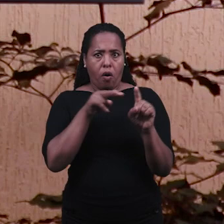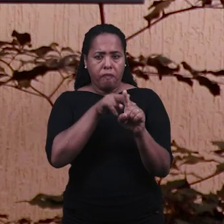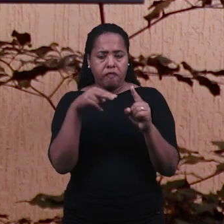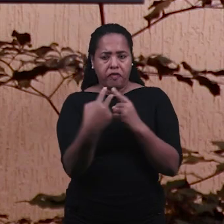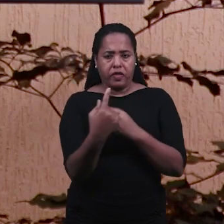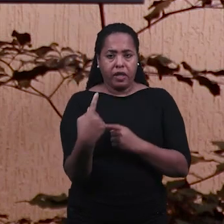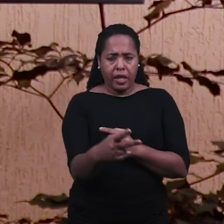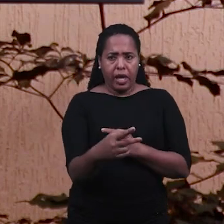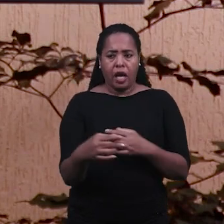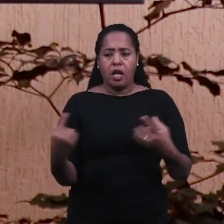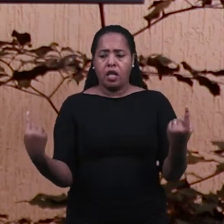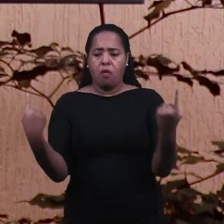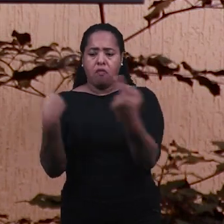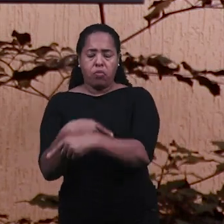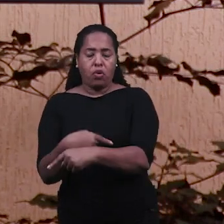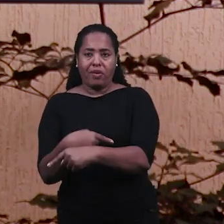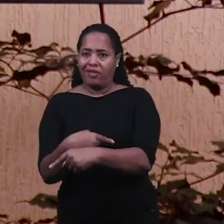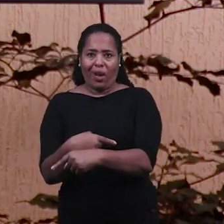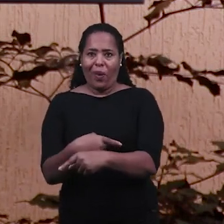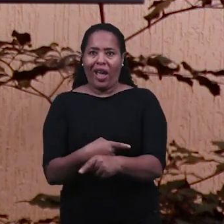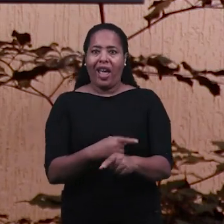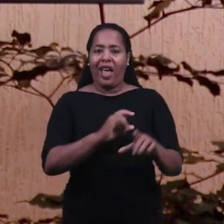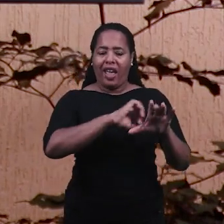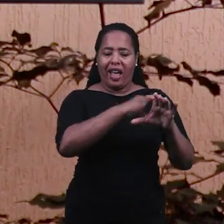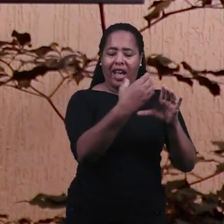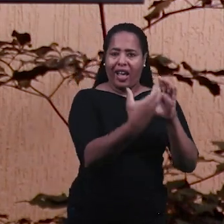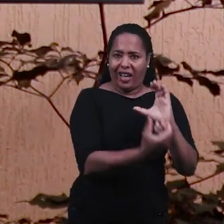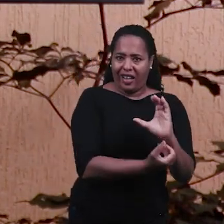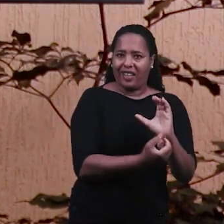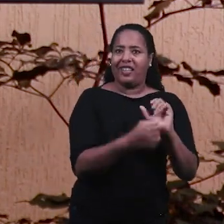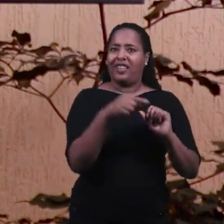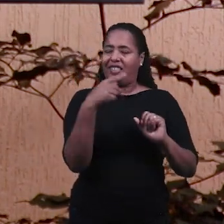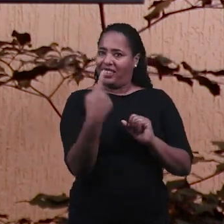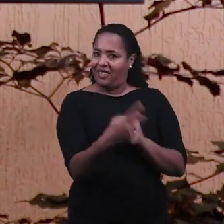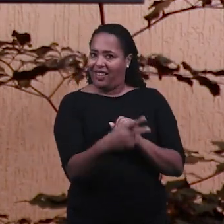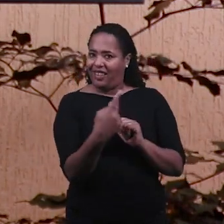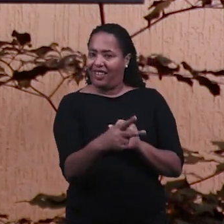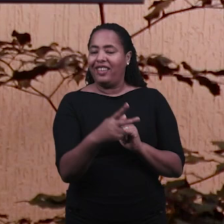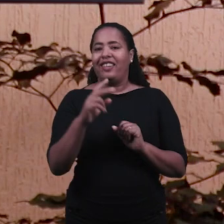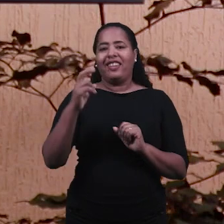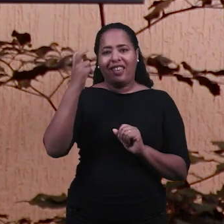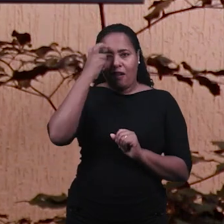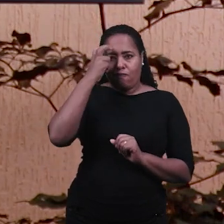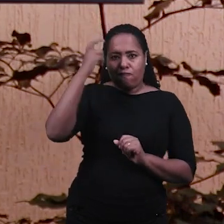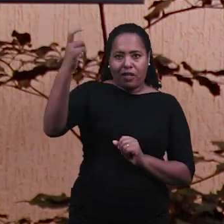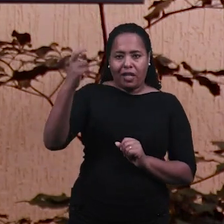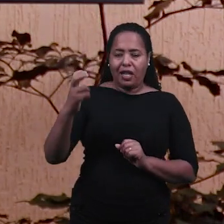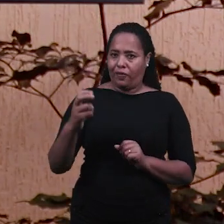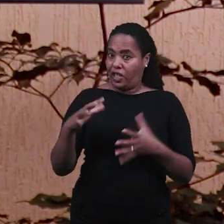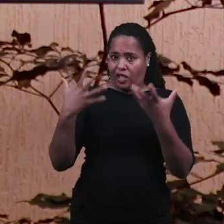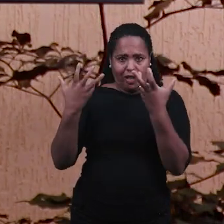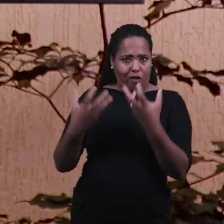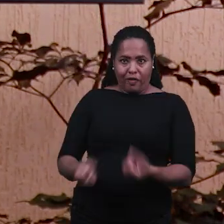opposition. C'est une caractéristique de cet enfant qui est très intelligent. Elle ne va pas accepter les choses avec beaucoup de